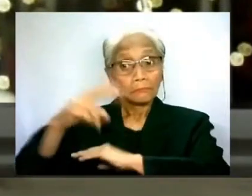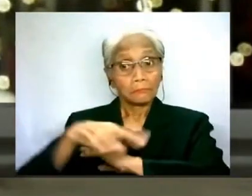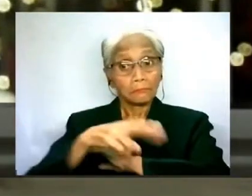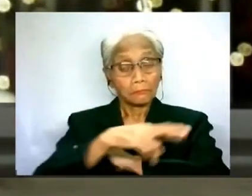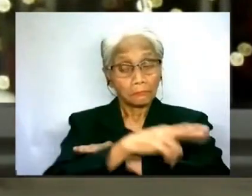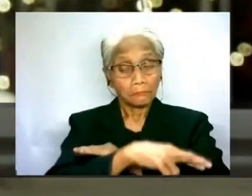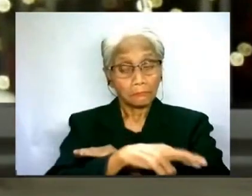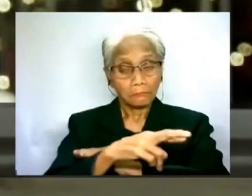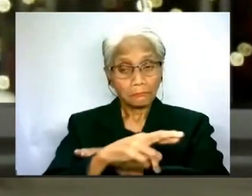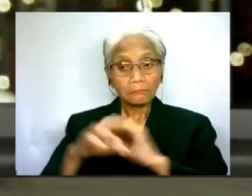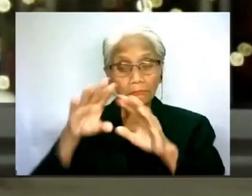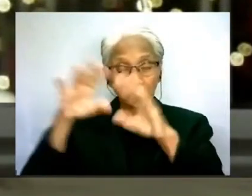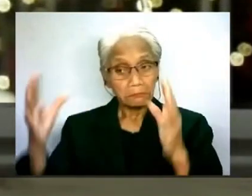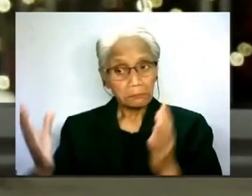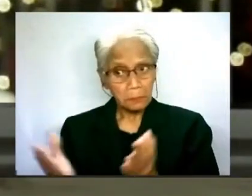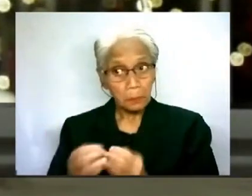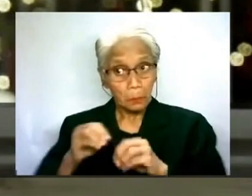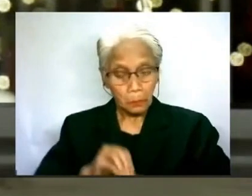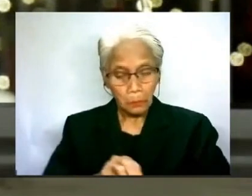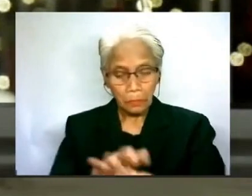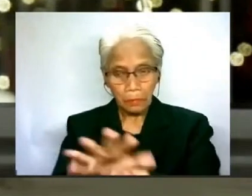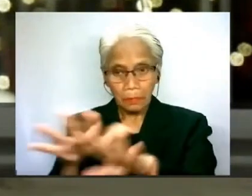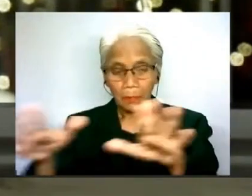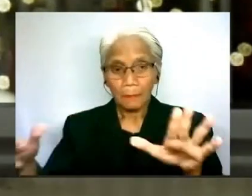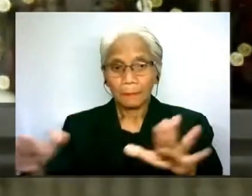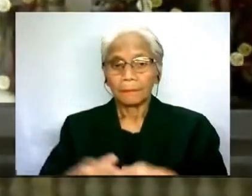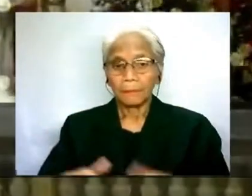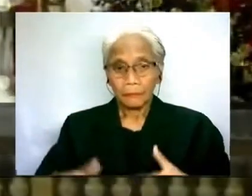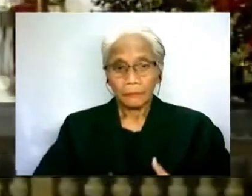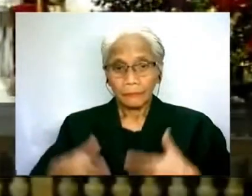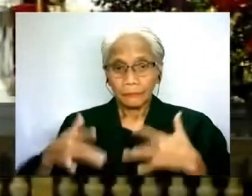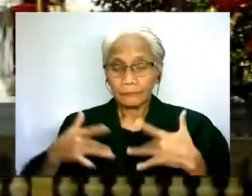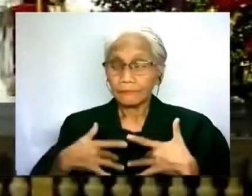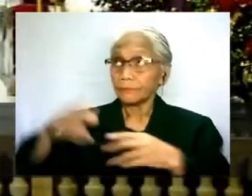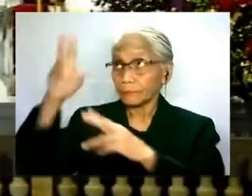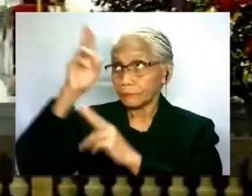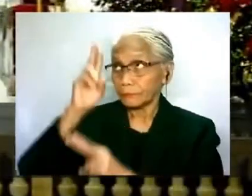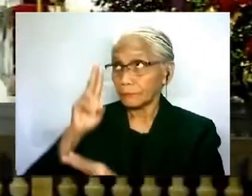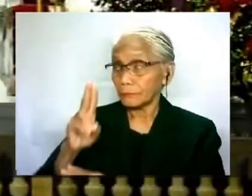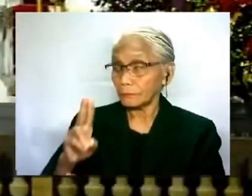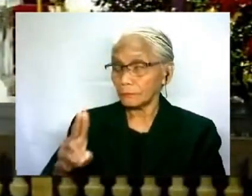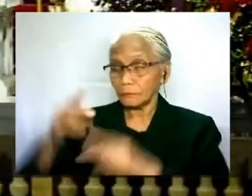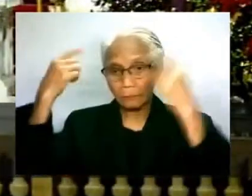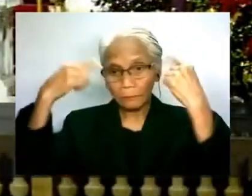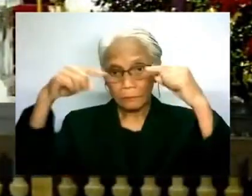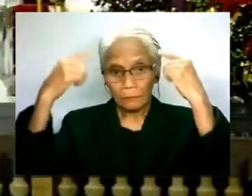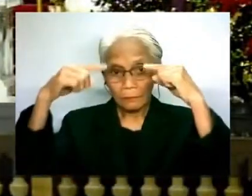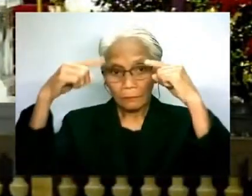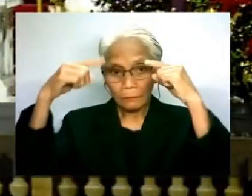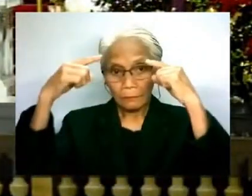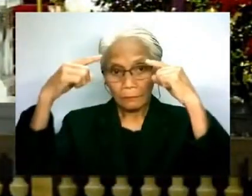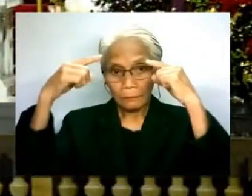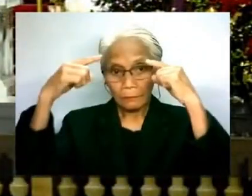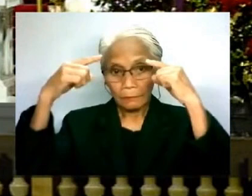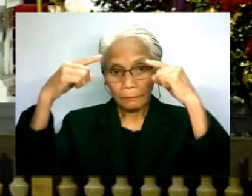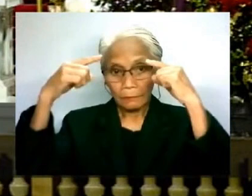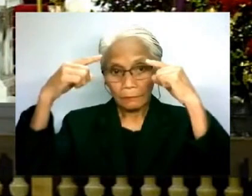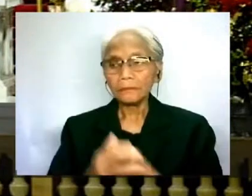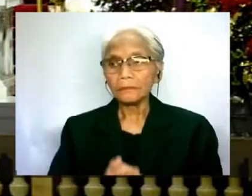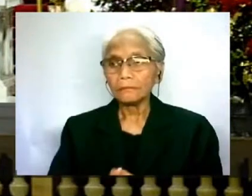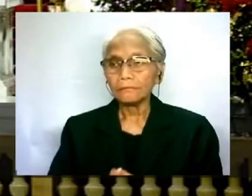ay kakalat. Mabubuhay siyang marangal at sasagana kailanman. Nawa iyong